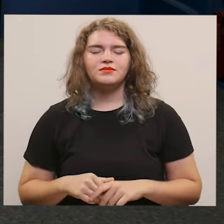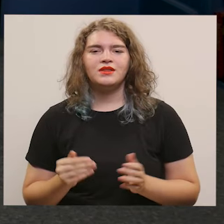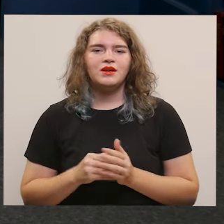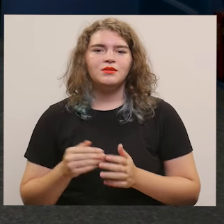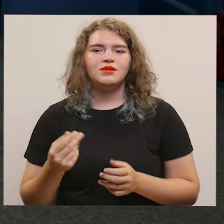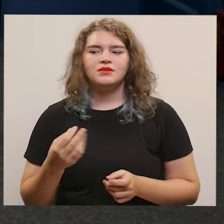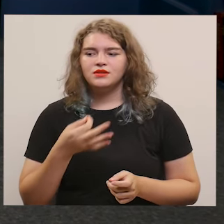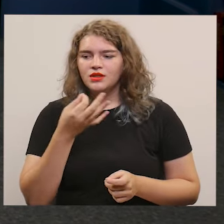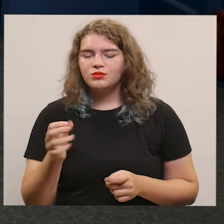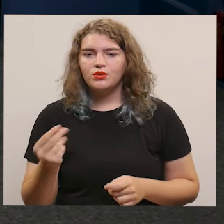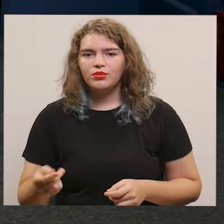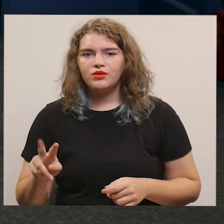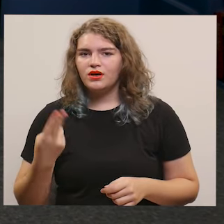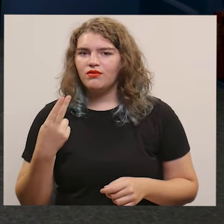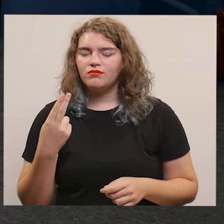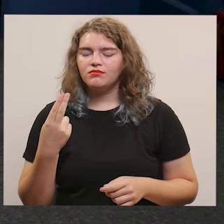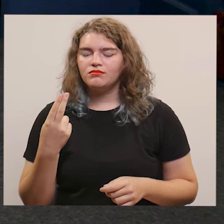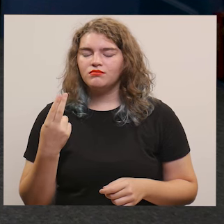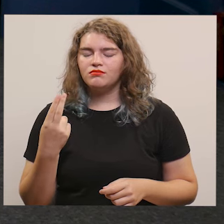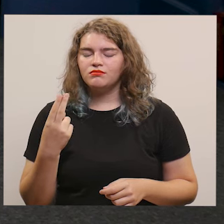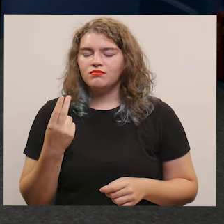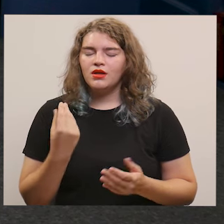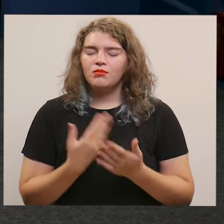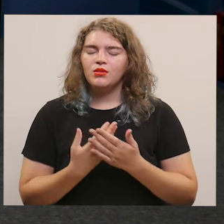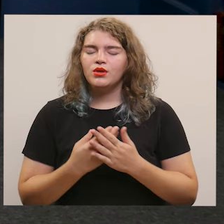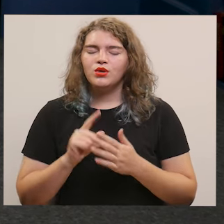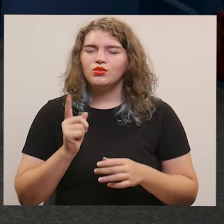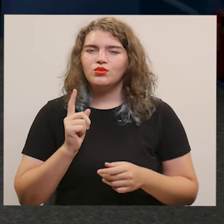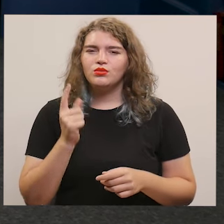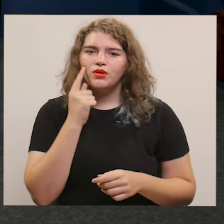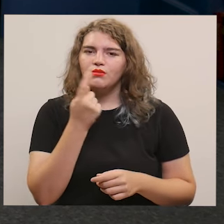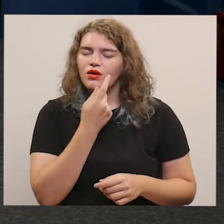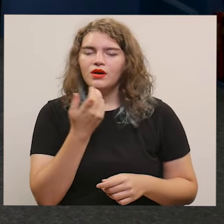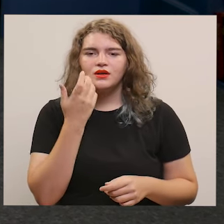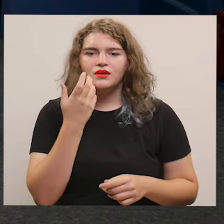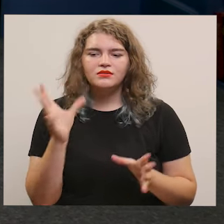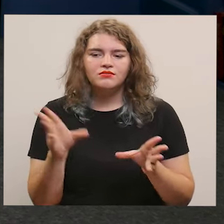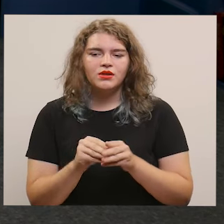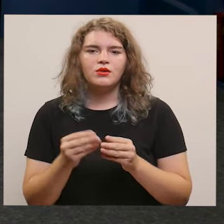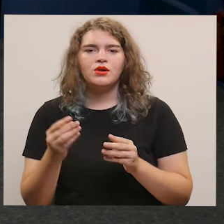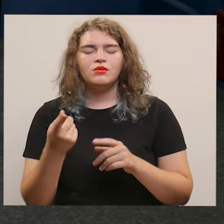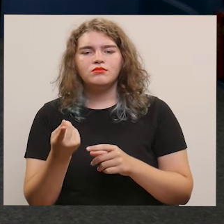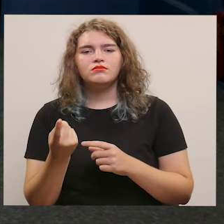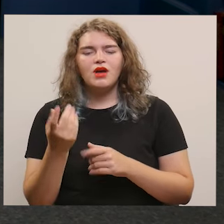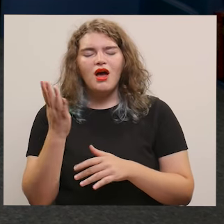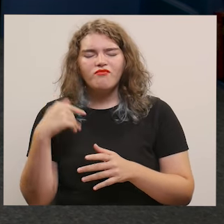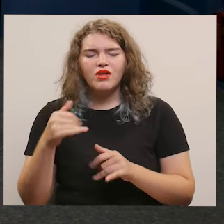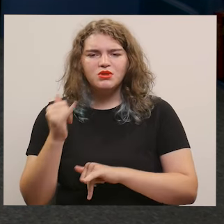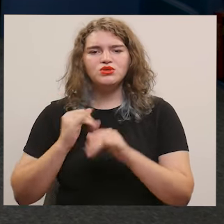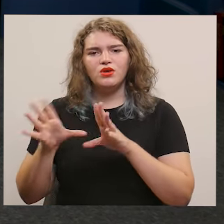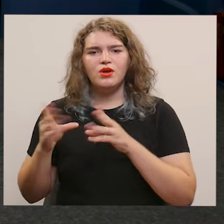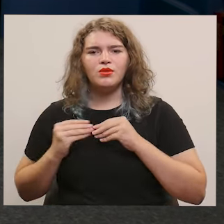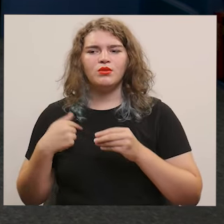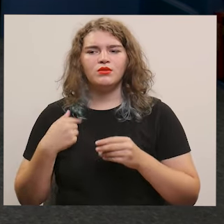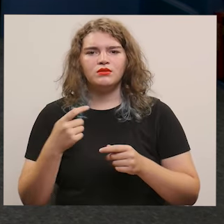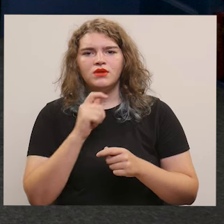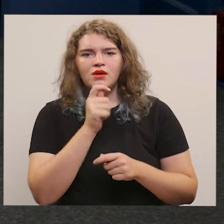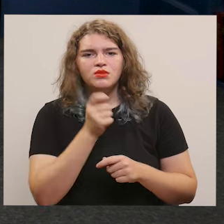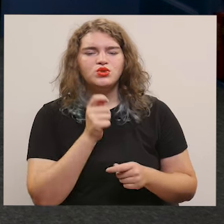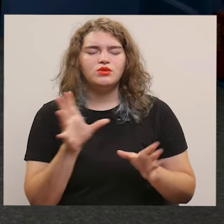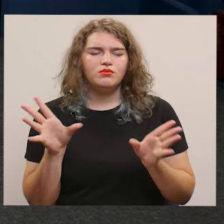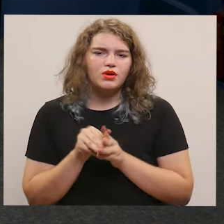revenit pentru că nu e prima oară când ești alături de mine sau când sunt alături de tine. Noi am mai avut o istorie a emisiunilor împreună. Dar m-am